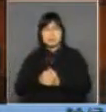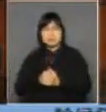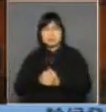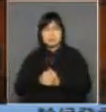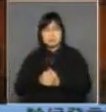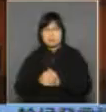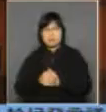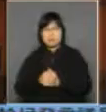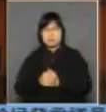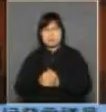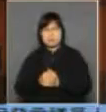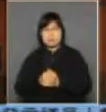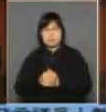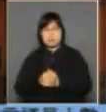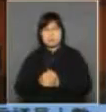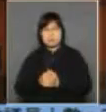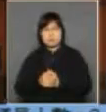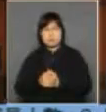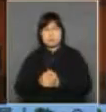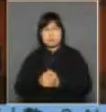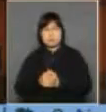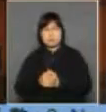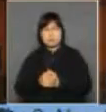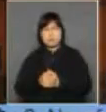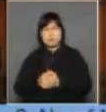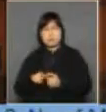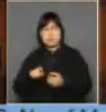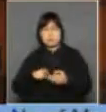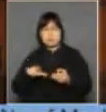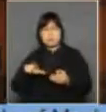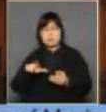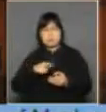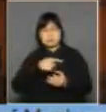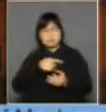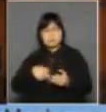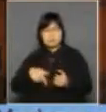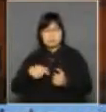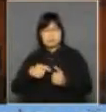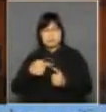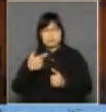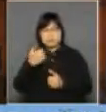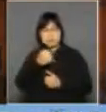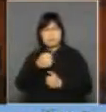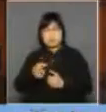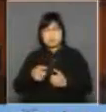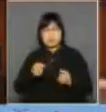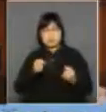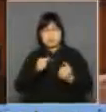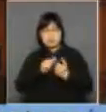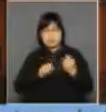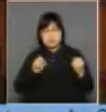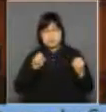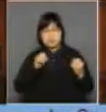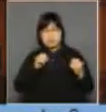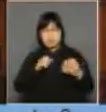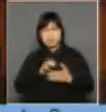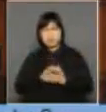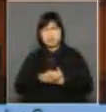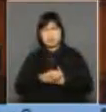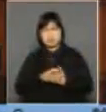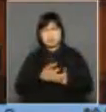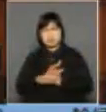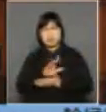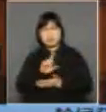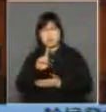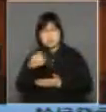Bingo， 我只要趁李慧琼主席在这里，那个委员会讨论了年几的